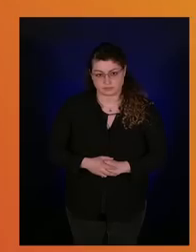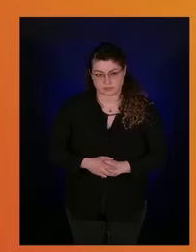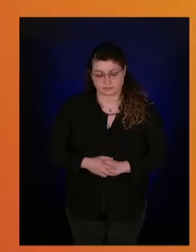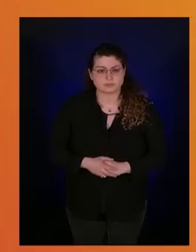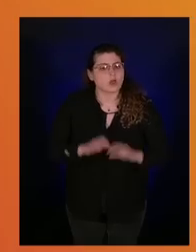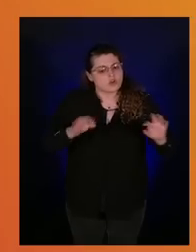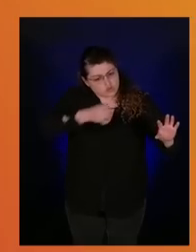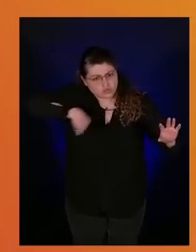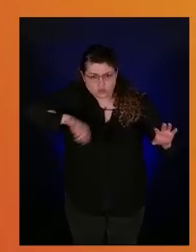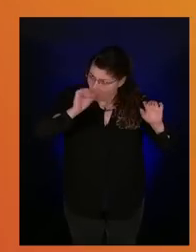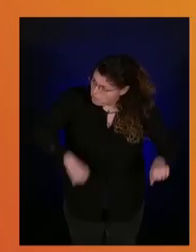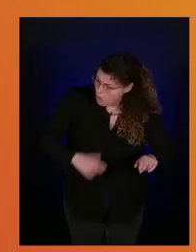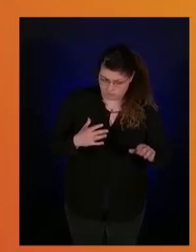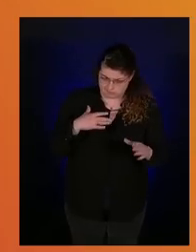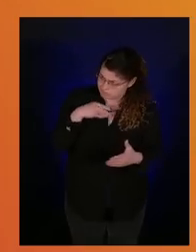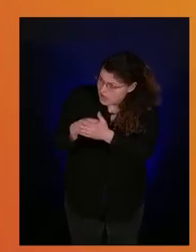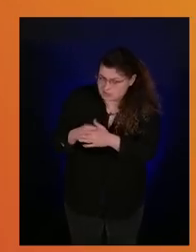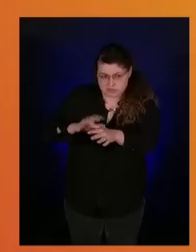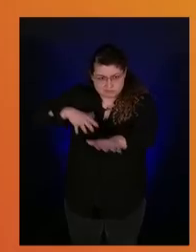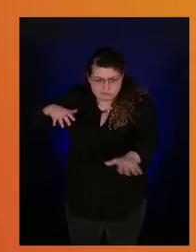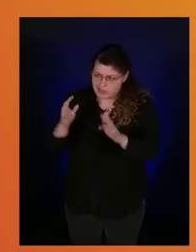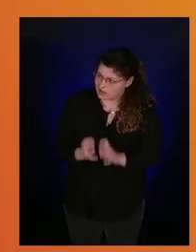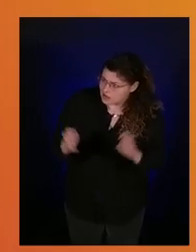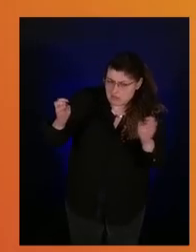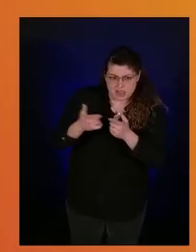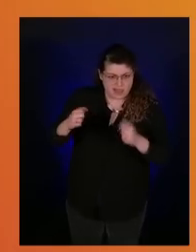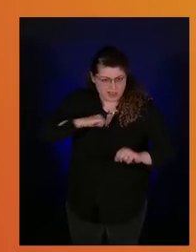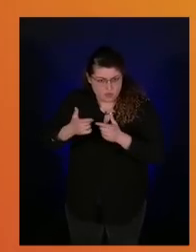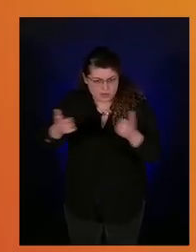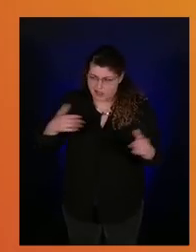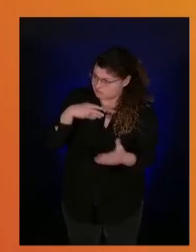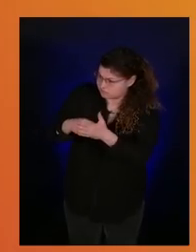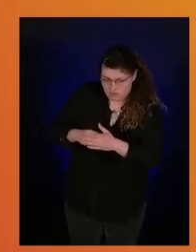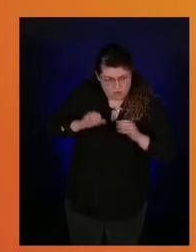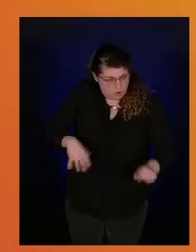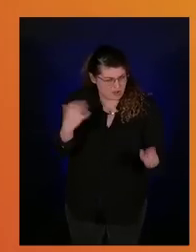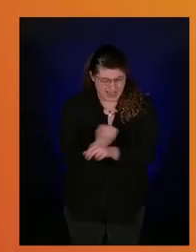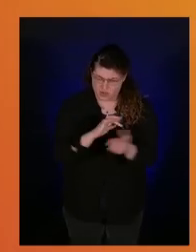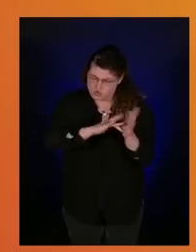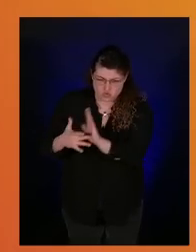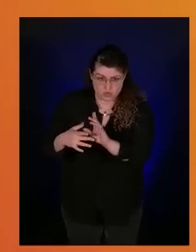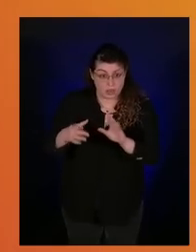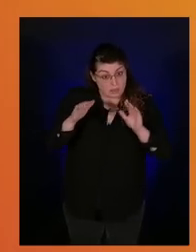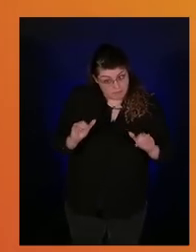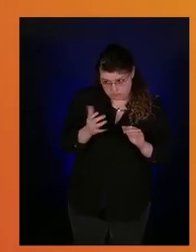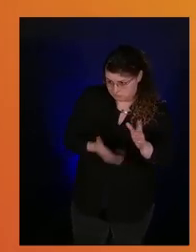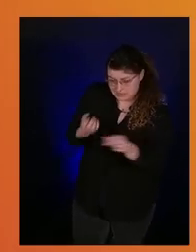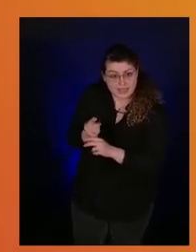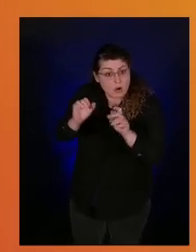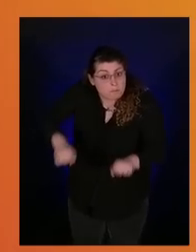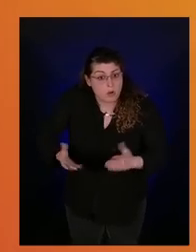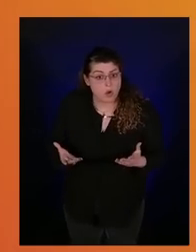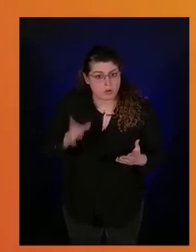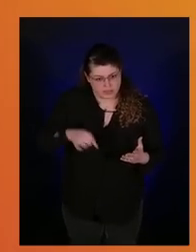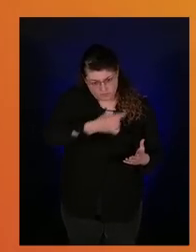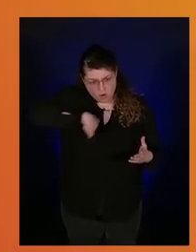Nous avons tout à gagner à participer à toutes les assemblées, actions qui se créent et même à les impulser. Nous avons tout intérêt à être